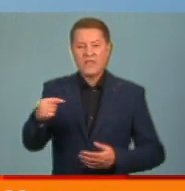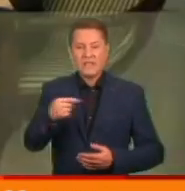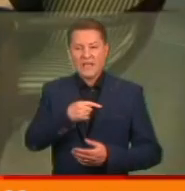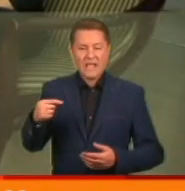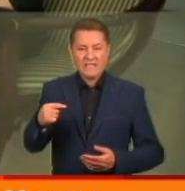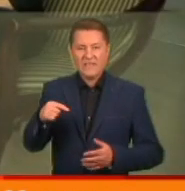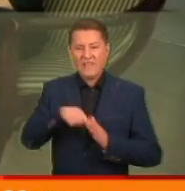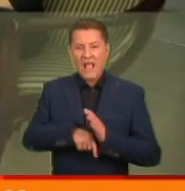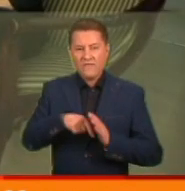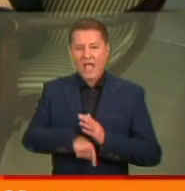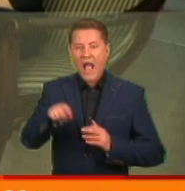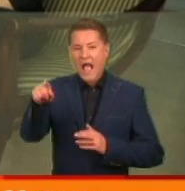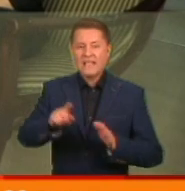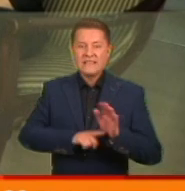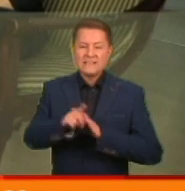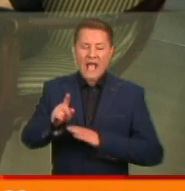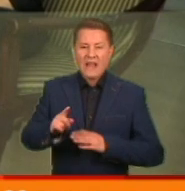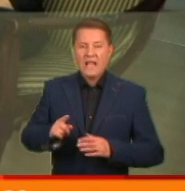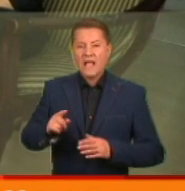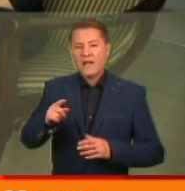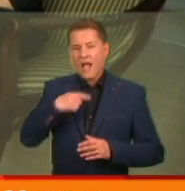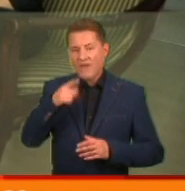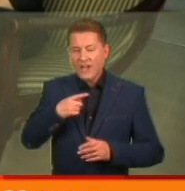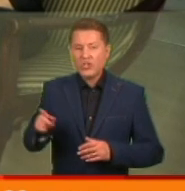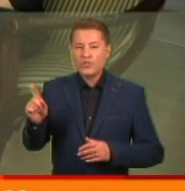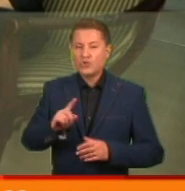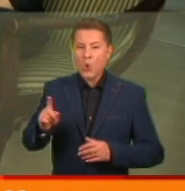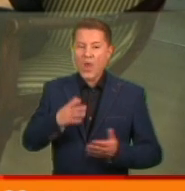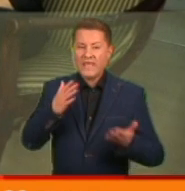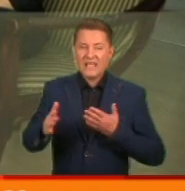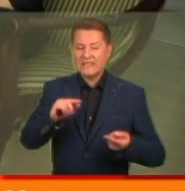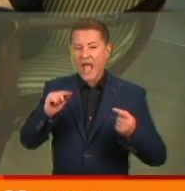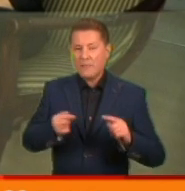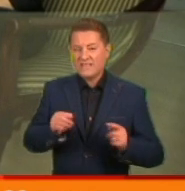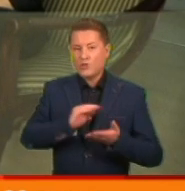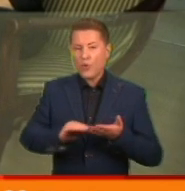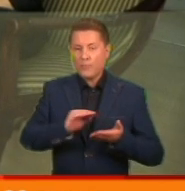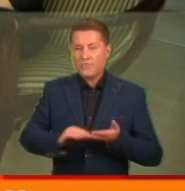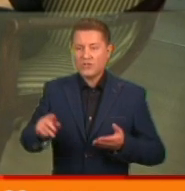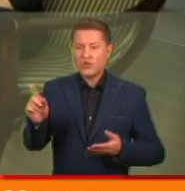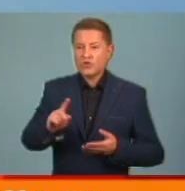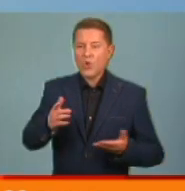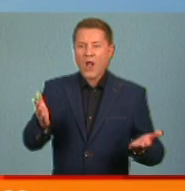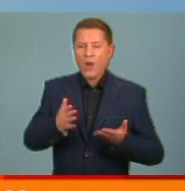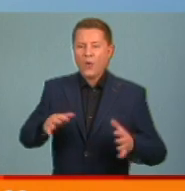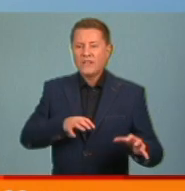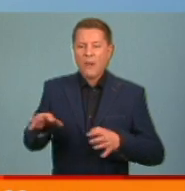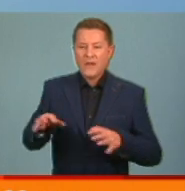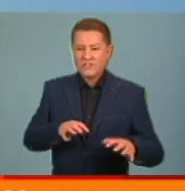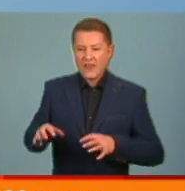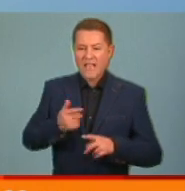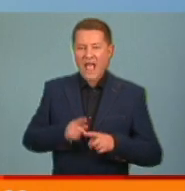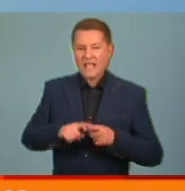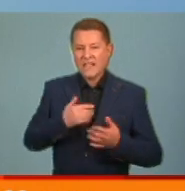жизни Дениса. Они стали допускать мысль о том, что если даже оппозиционер пишет о том, что он там какой-то там мошенник, но это же вроде